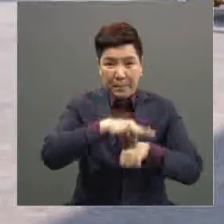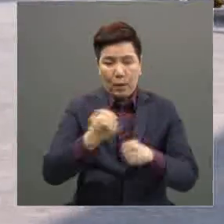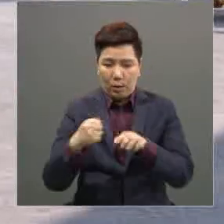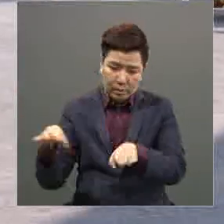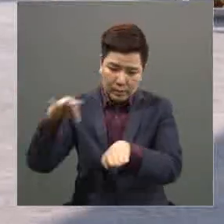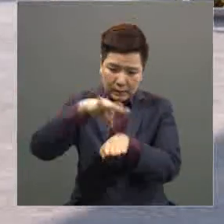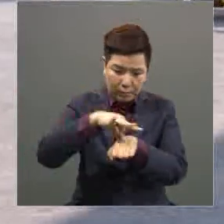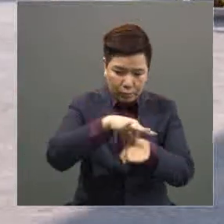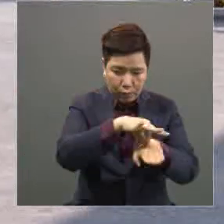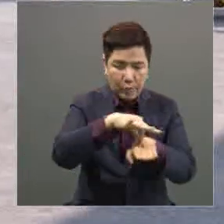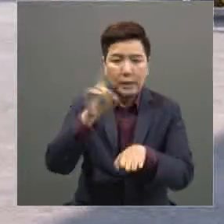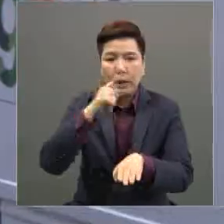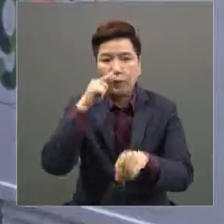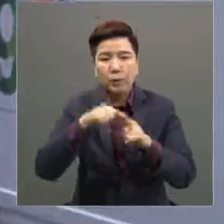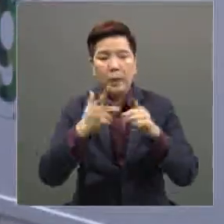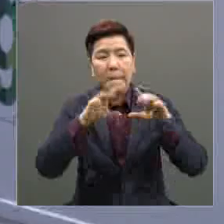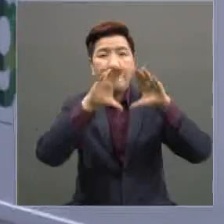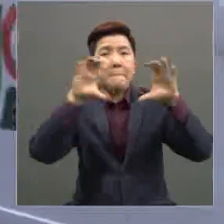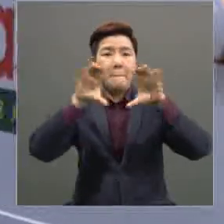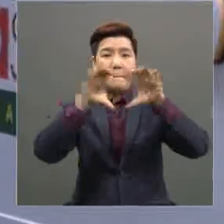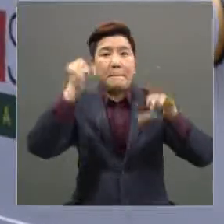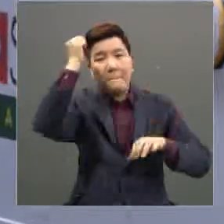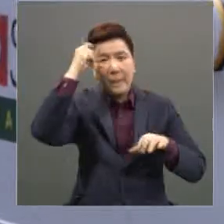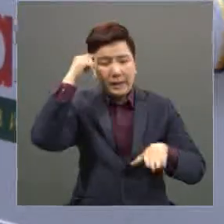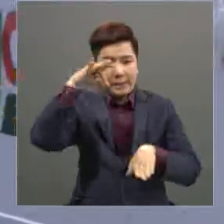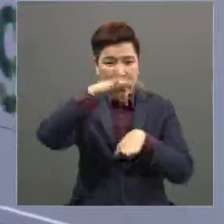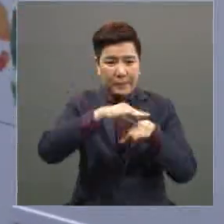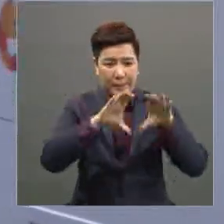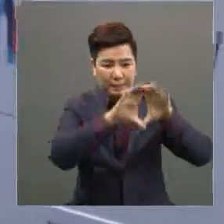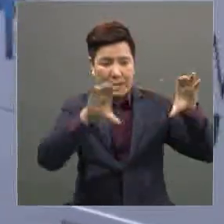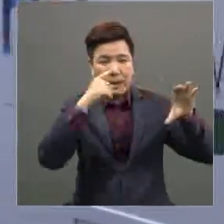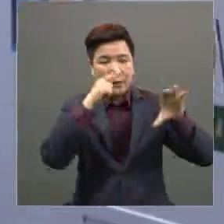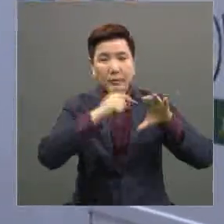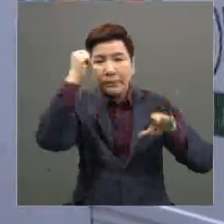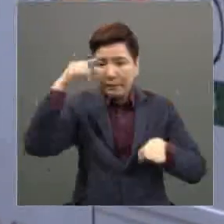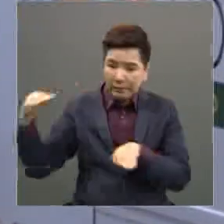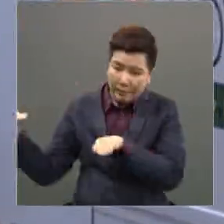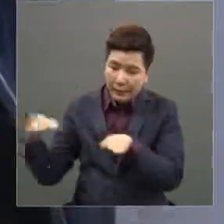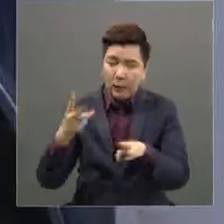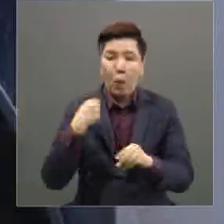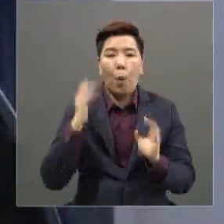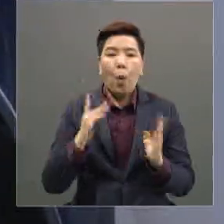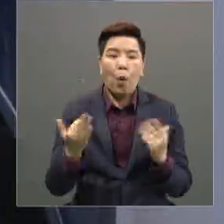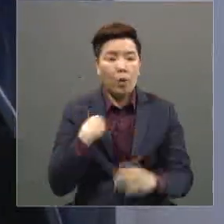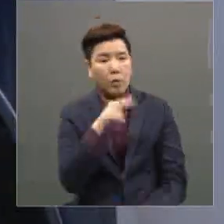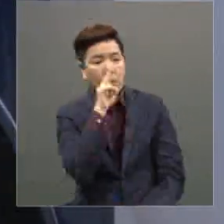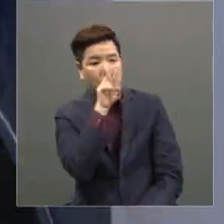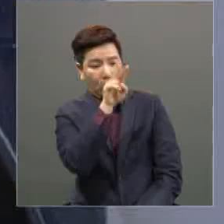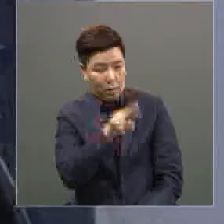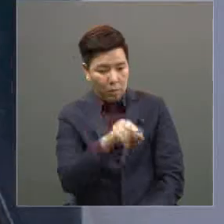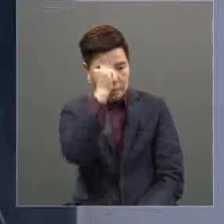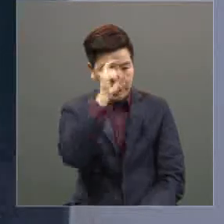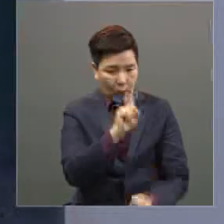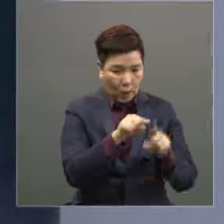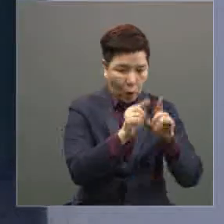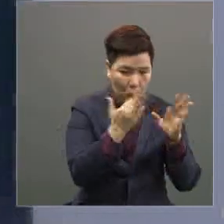นี้อยู่ไหนแล้วในป้ายรถเมล์ป้ายที่เป็นป้ายอัจฉริยะซึ่งตรงนี้เขาก็คนที่รออยู่ตรงนี้เขาก็จะเห็นได้ว่าตอนนี้ส